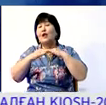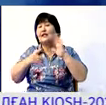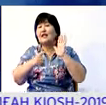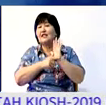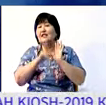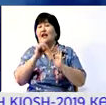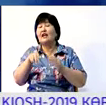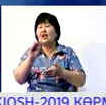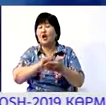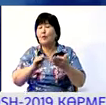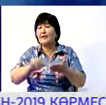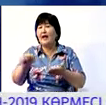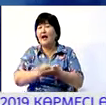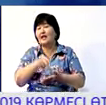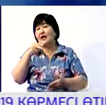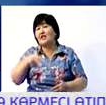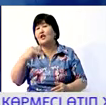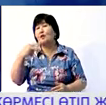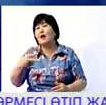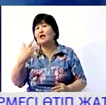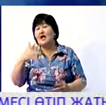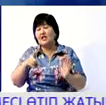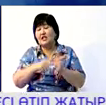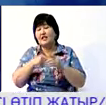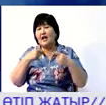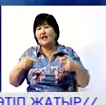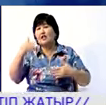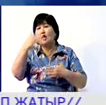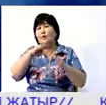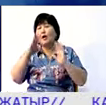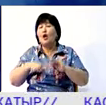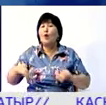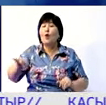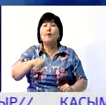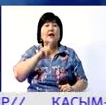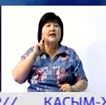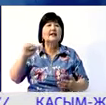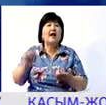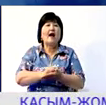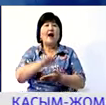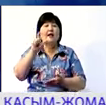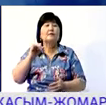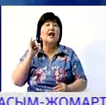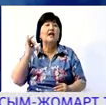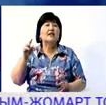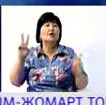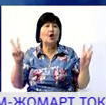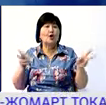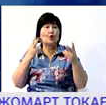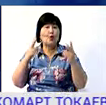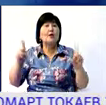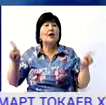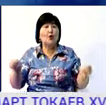қыры мақаласындағы архив 2025 жеті қырлық бағдарламасы аясында облысымызда жас архивистер мен тарихшылар клубы құрылды.